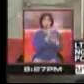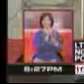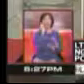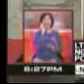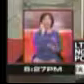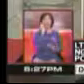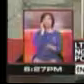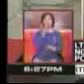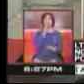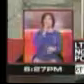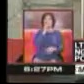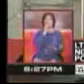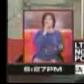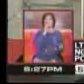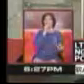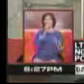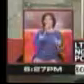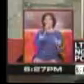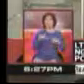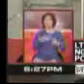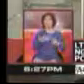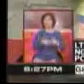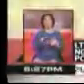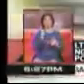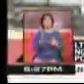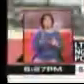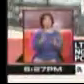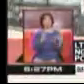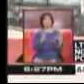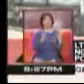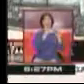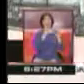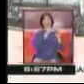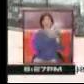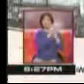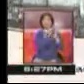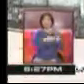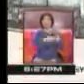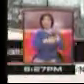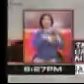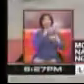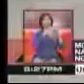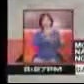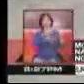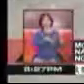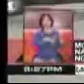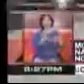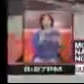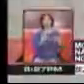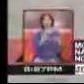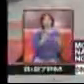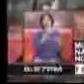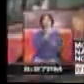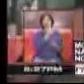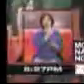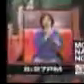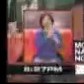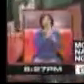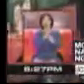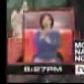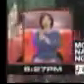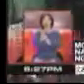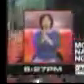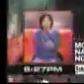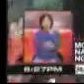namin kansilahin yung kanilang prangkisa. Pinuntahan namin ang mga tanggapan ng apat na bus, pero kahit isa